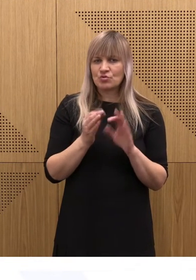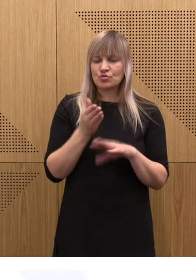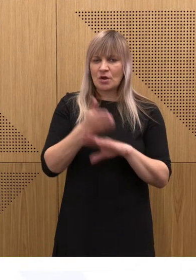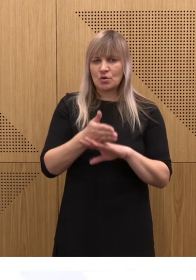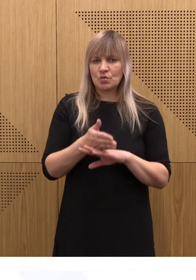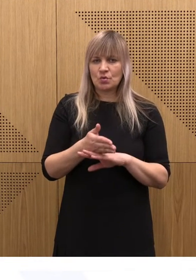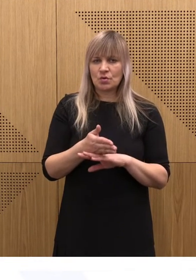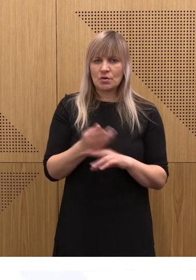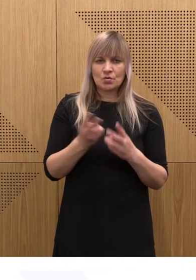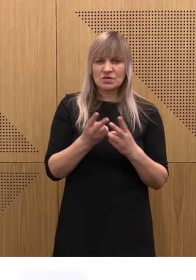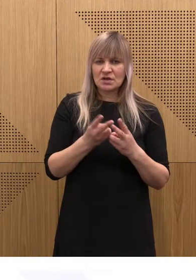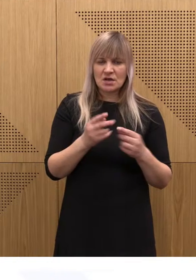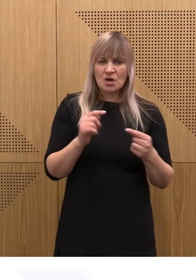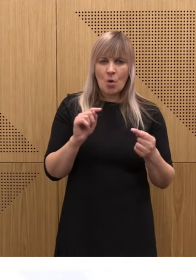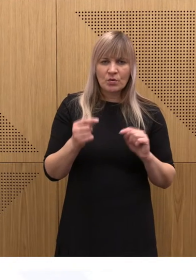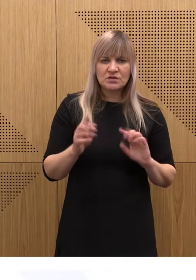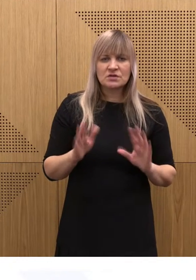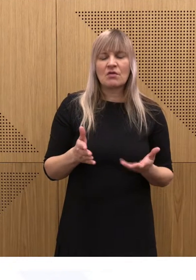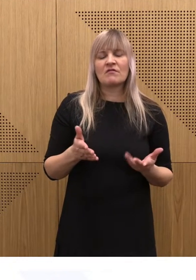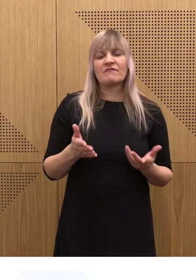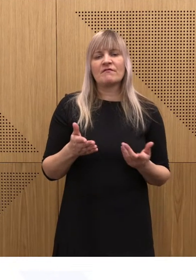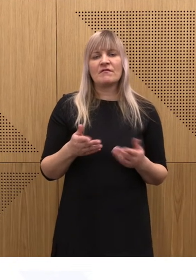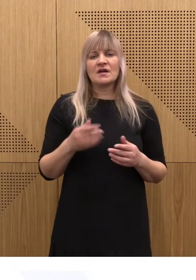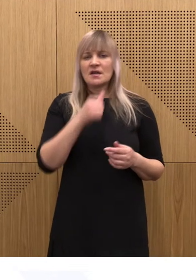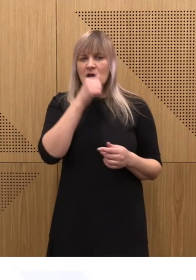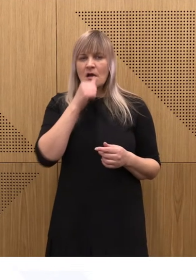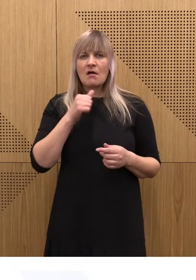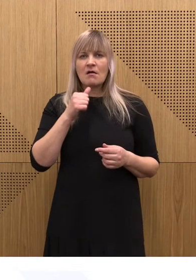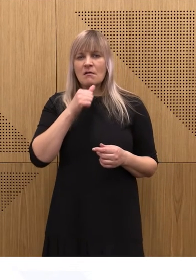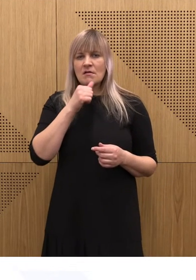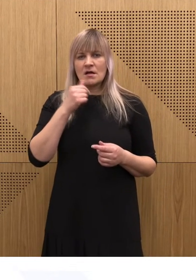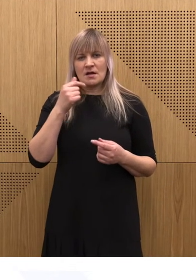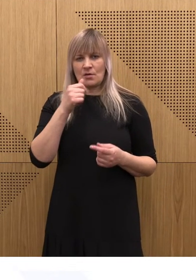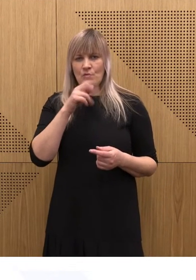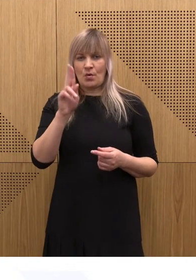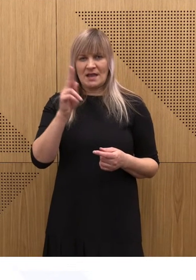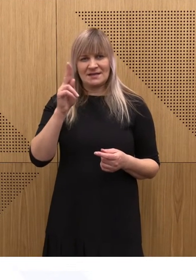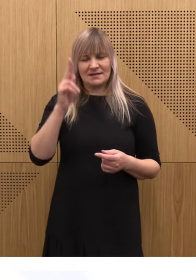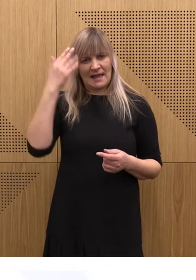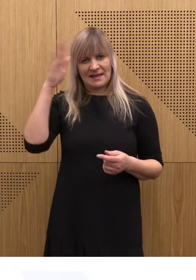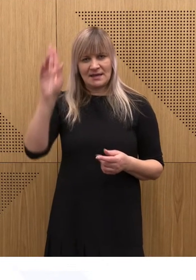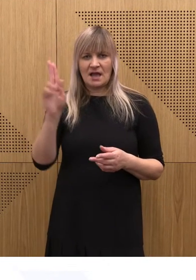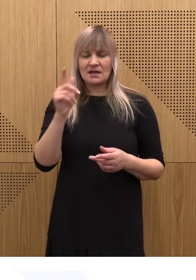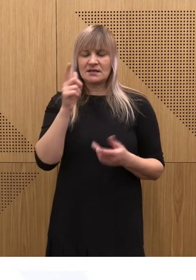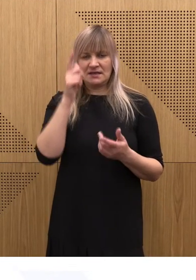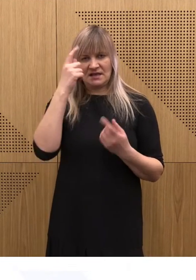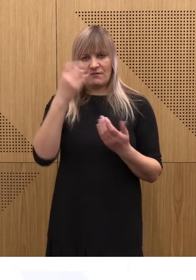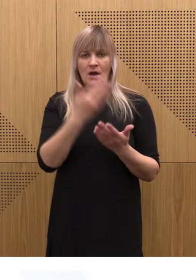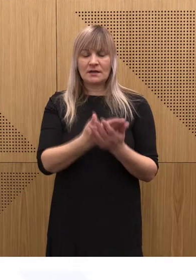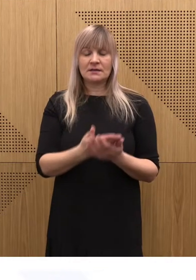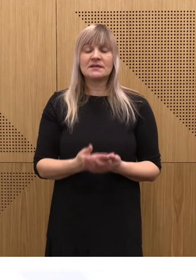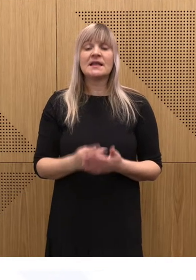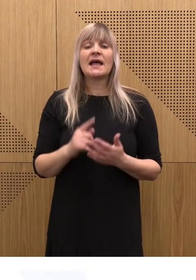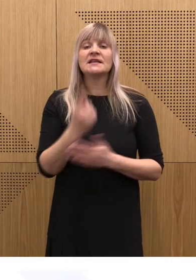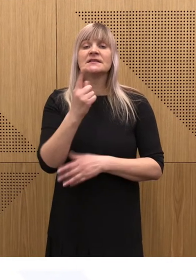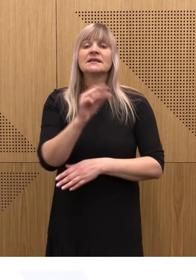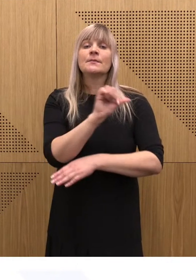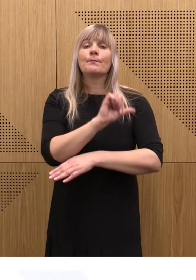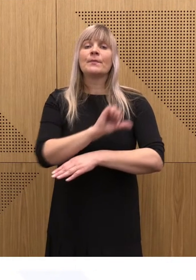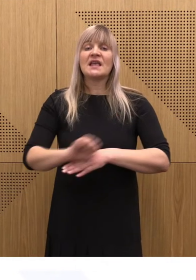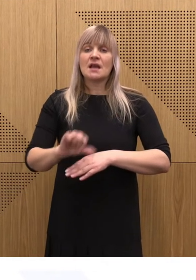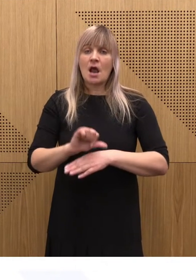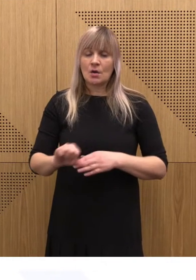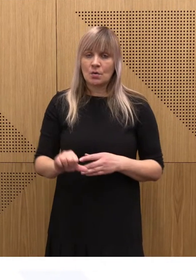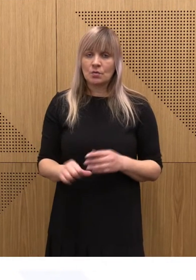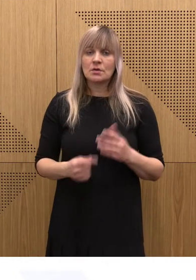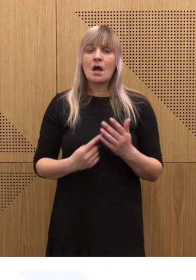siis opositsiooni poolt tulnud või nii-öelda anonüümsetele allikatele tuginedes. Esiteks piirangute kehtestamine. Eesti Vabariigi valitsus on silma